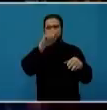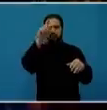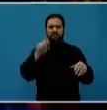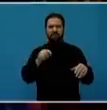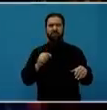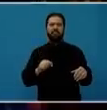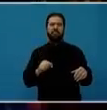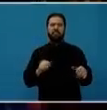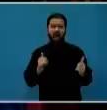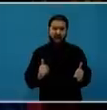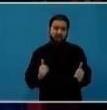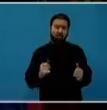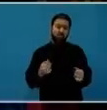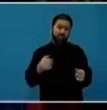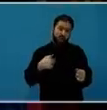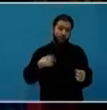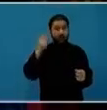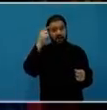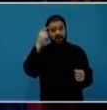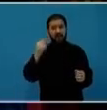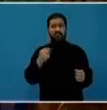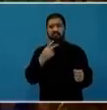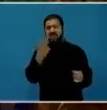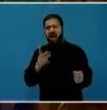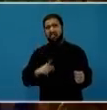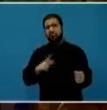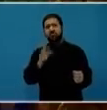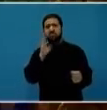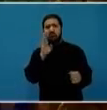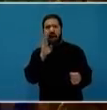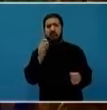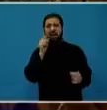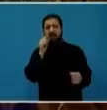Fiindcă acum, aici mă gândesc la faptul că, iată, sunt părinți, de exemplu, care...